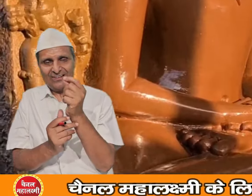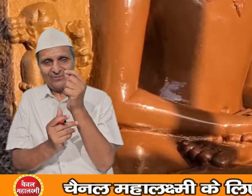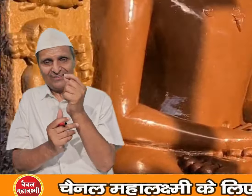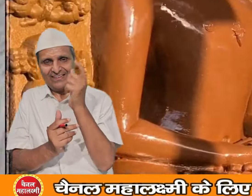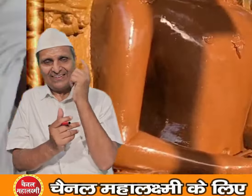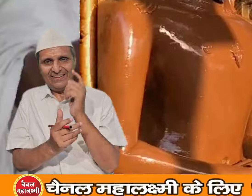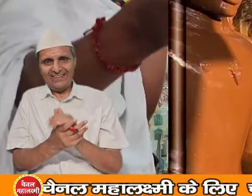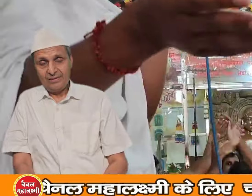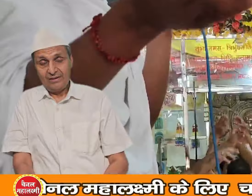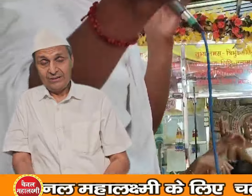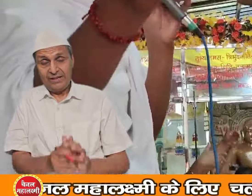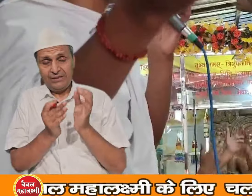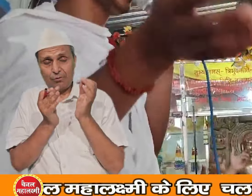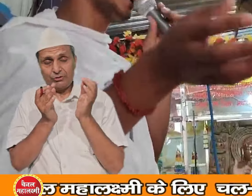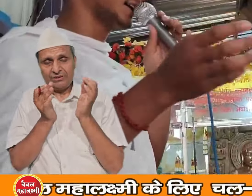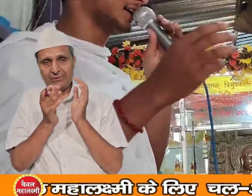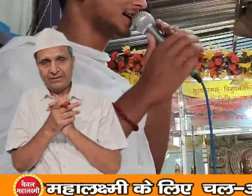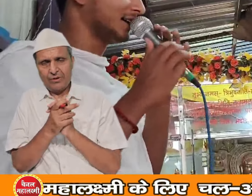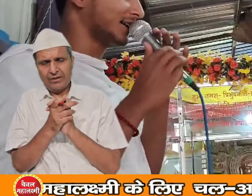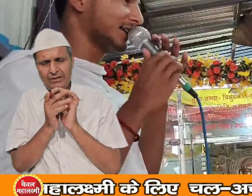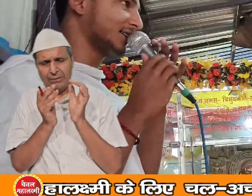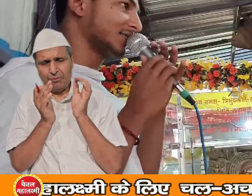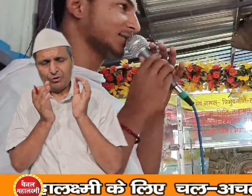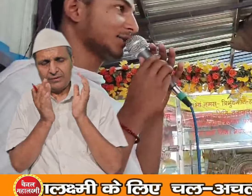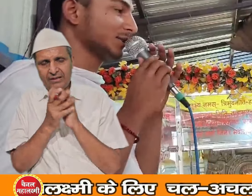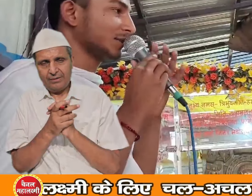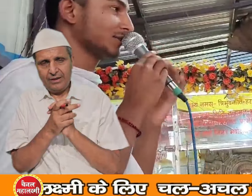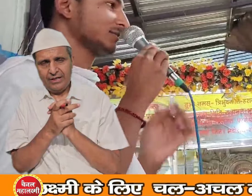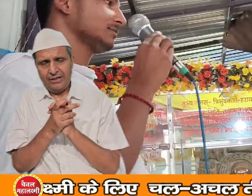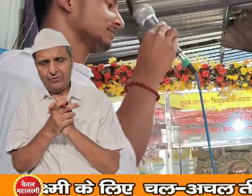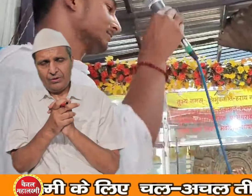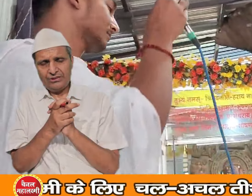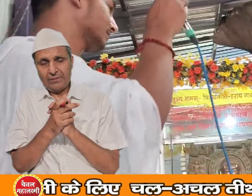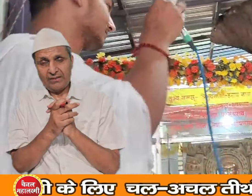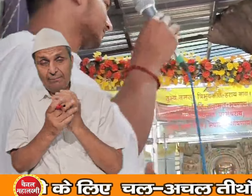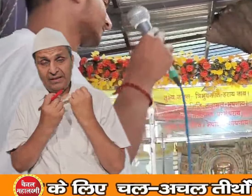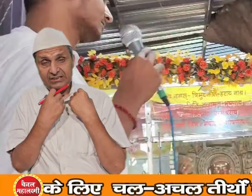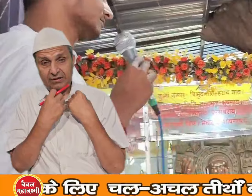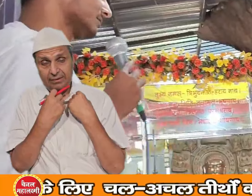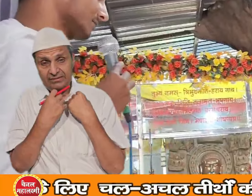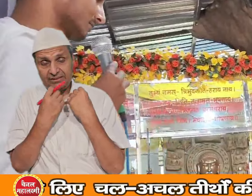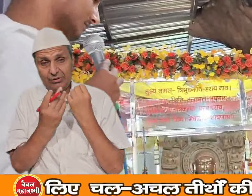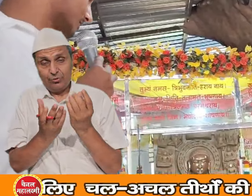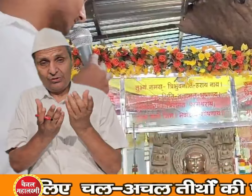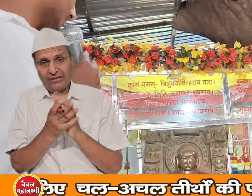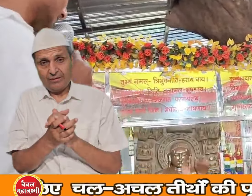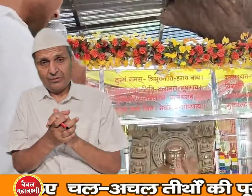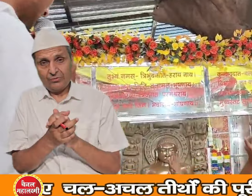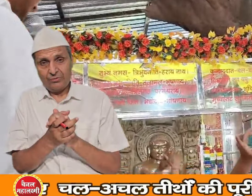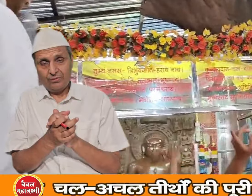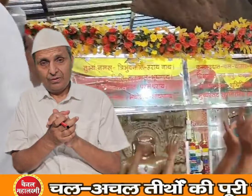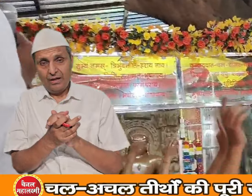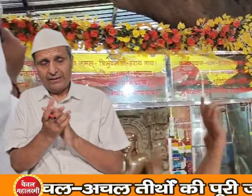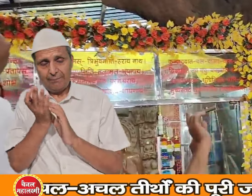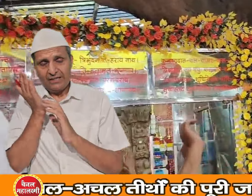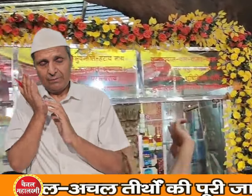मुस्कुरा कुछ ज्यादा ही रहा चंद्रेश जी बहुत अतिशय बताते हैं उन्होंने गिन गिन के बहुत बताया यहां पर एक नहीं दो नहीं चार कहते मेरे जीवन में इतने अतिशय दूसरे की क्या बात